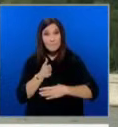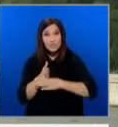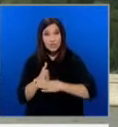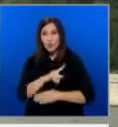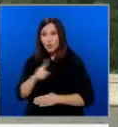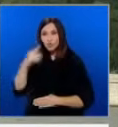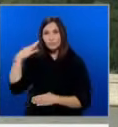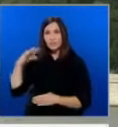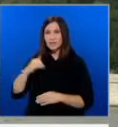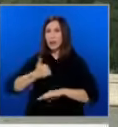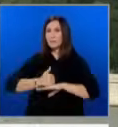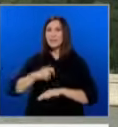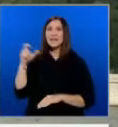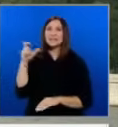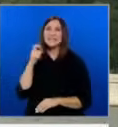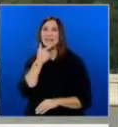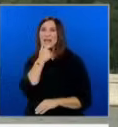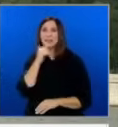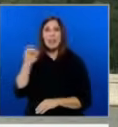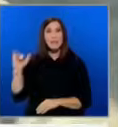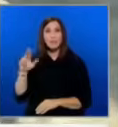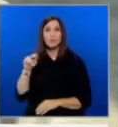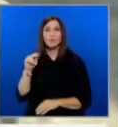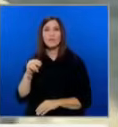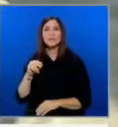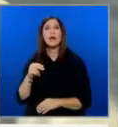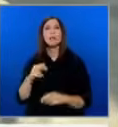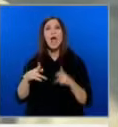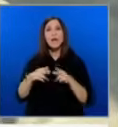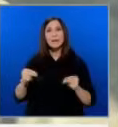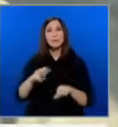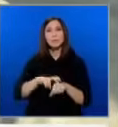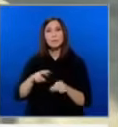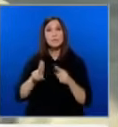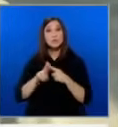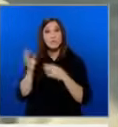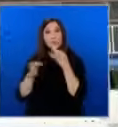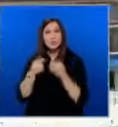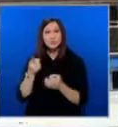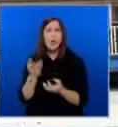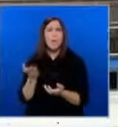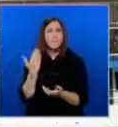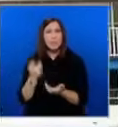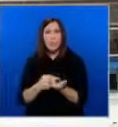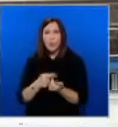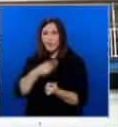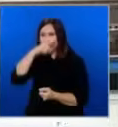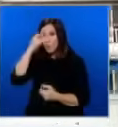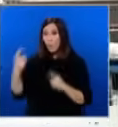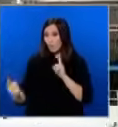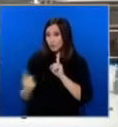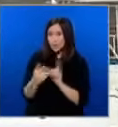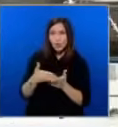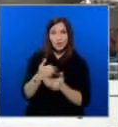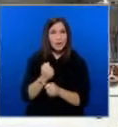докато президентът е кмет на Санкт-Петербург. Говорителят на Кремъл Дмитрий Песков обясни, че той е бил толкова топло посрещнат, защото